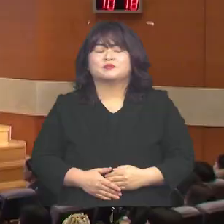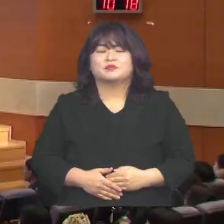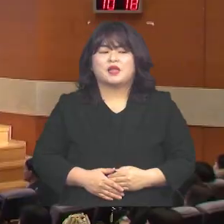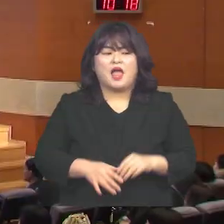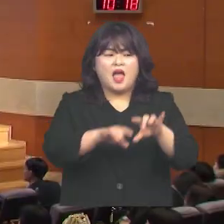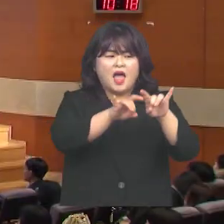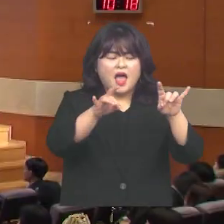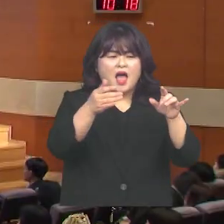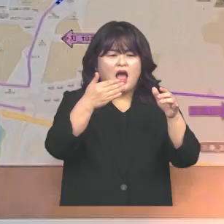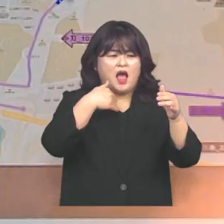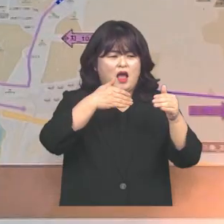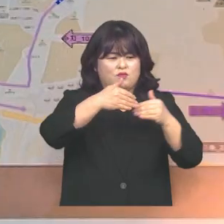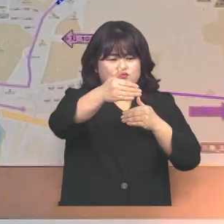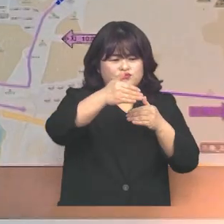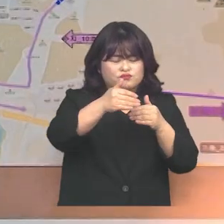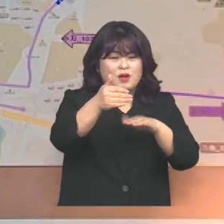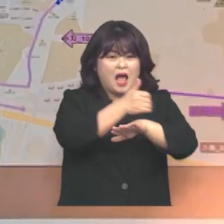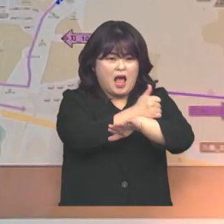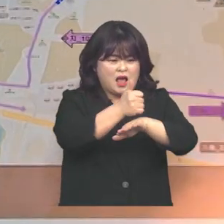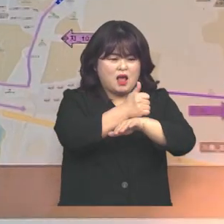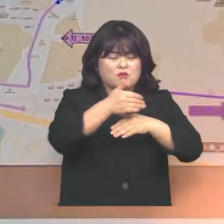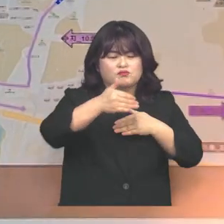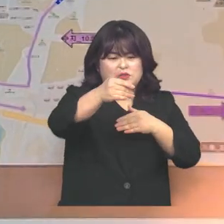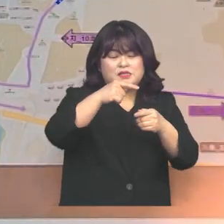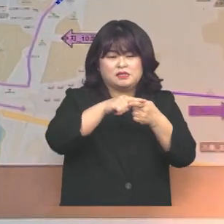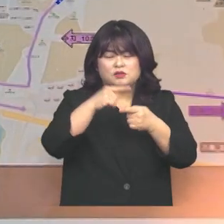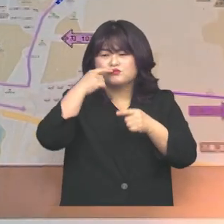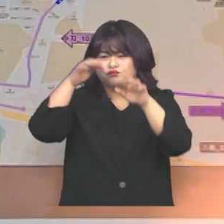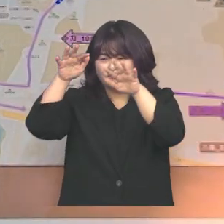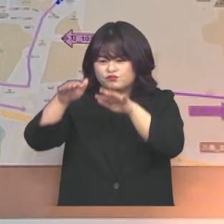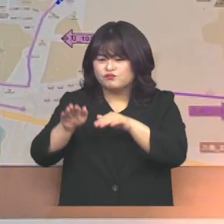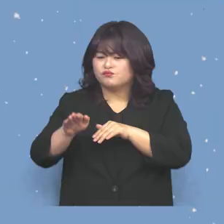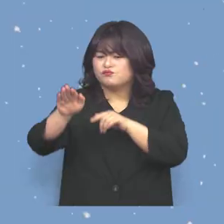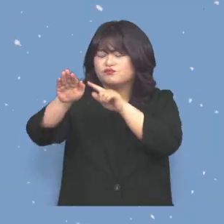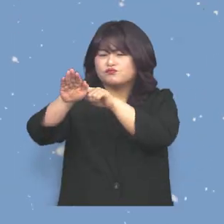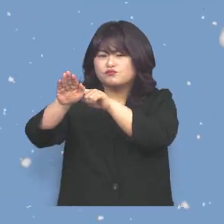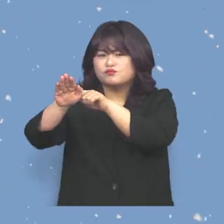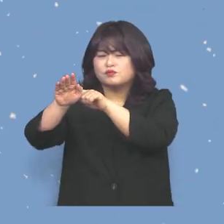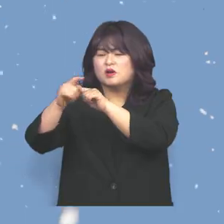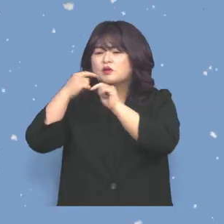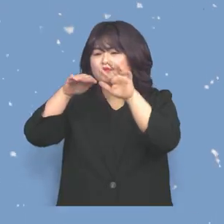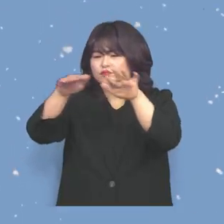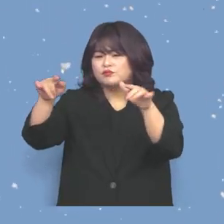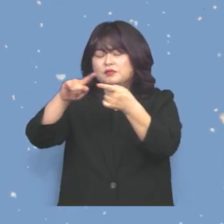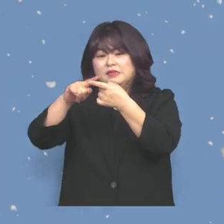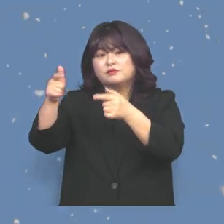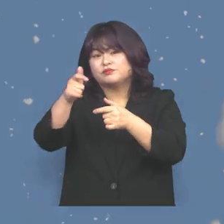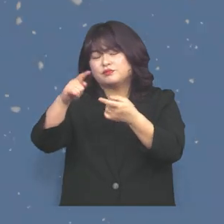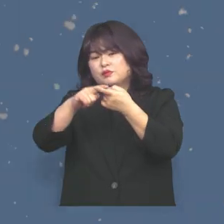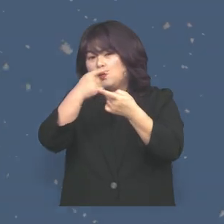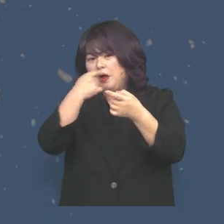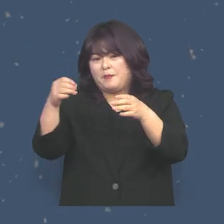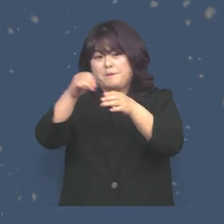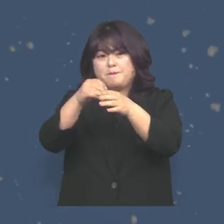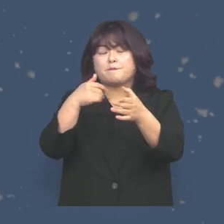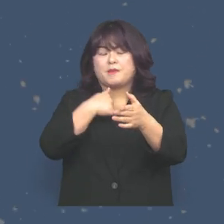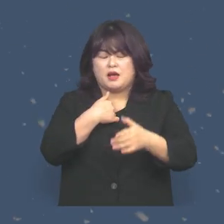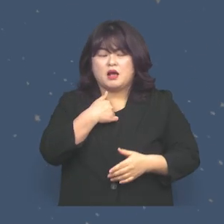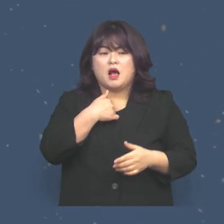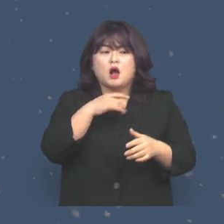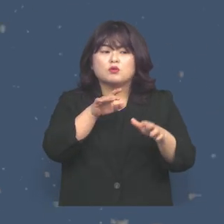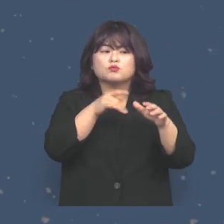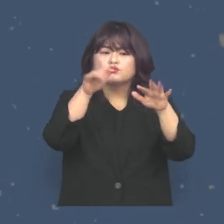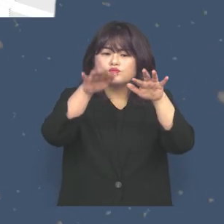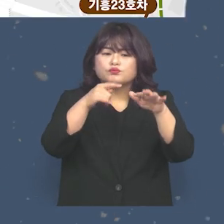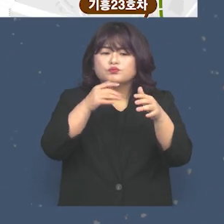지도에는 학교별 통학로 길이와 경사도, 제설함 염수 분사 장치, 캐노피 설치 여부 등의 정보가 담겼으며 이를 토대로